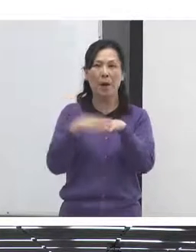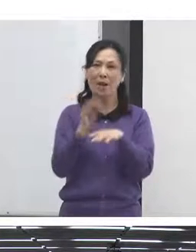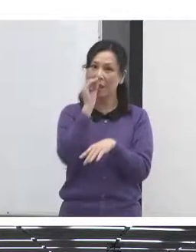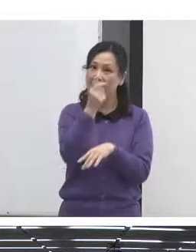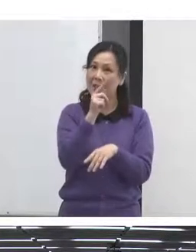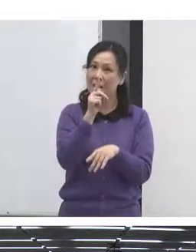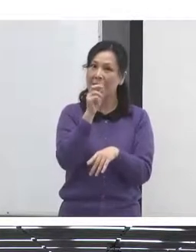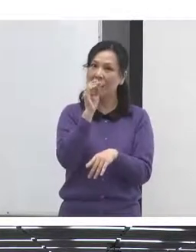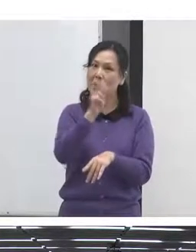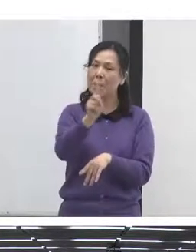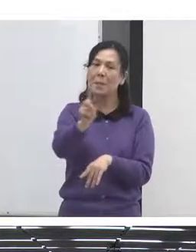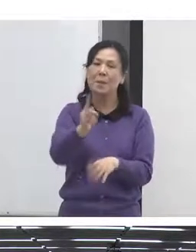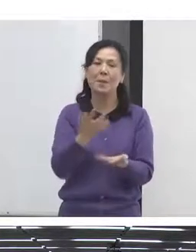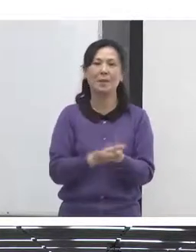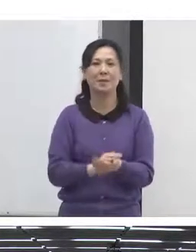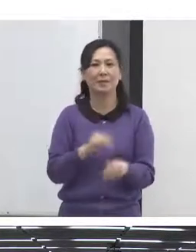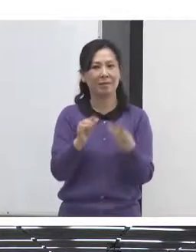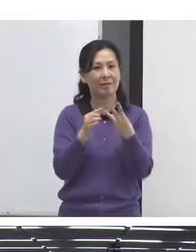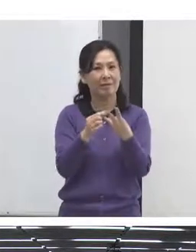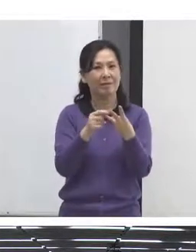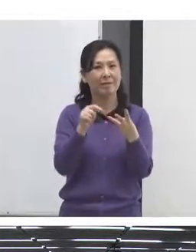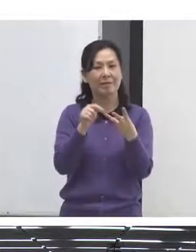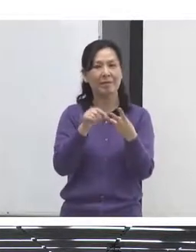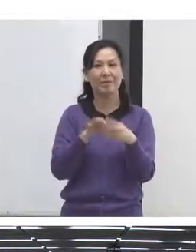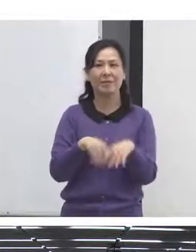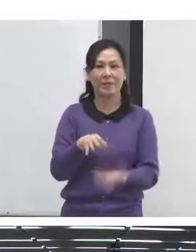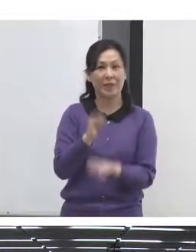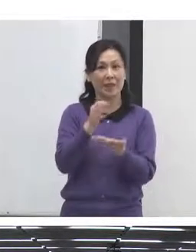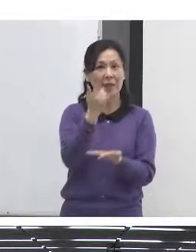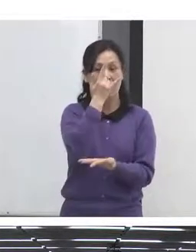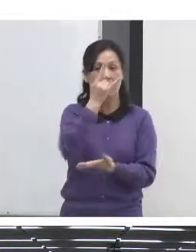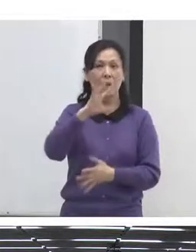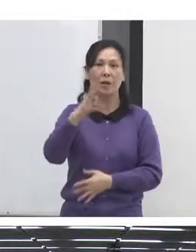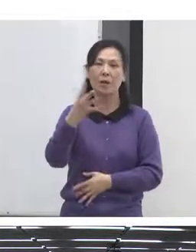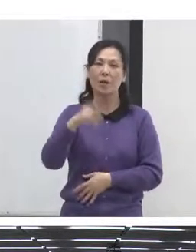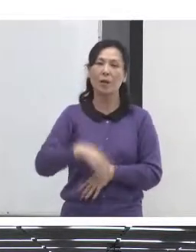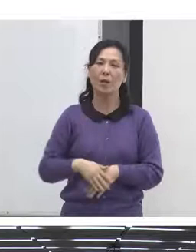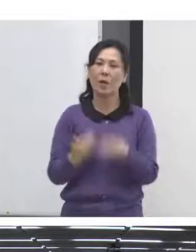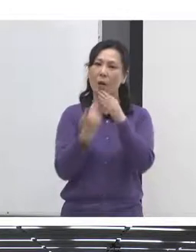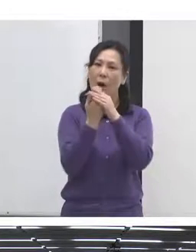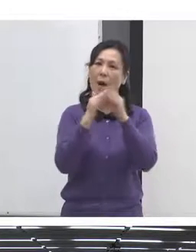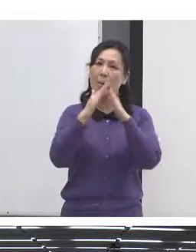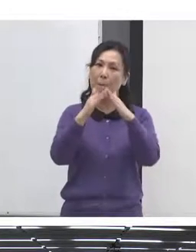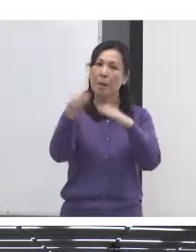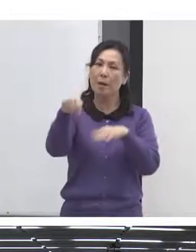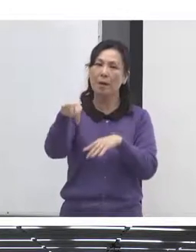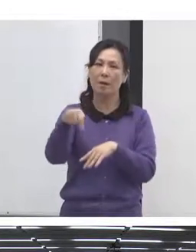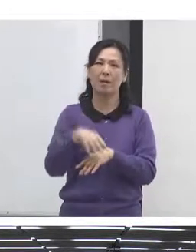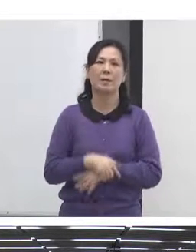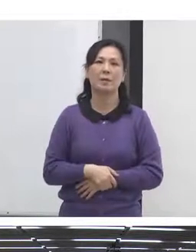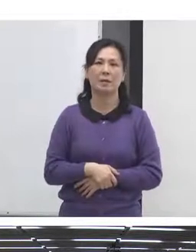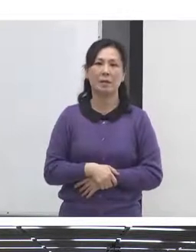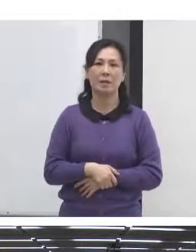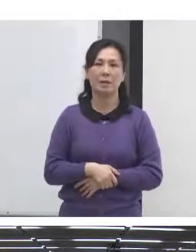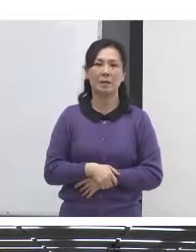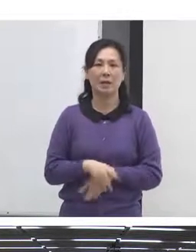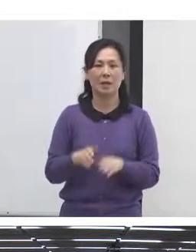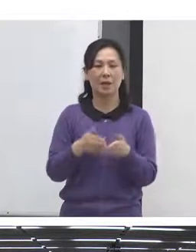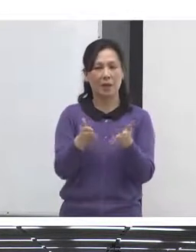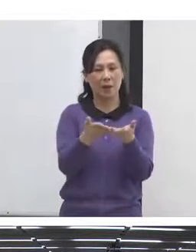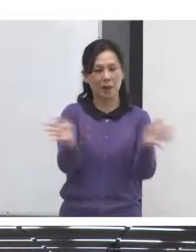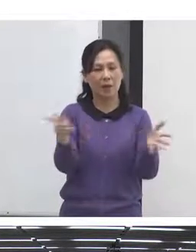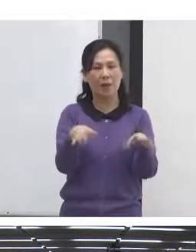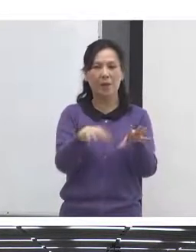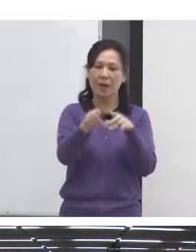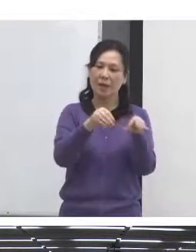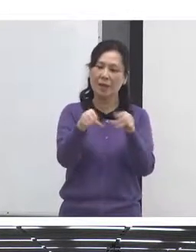方。那再来呢，我们就是会提到关于德国有关于汉堡这个部分它的一个开放空间资料的